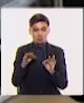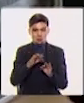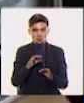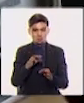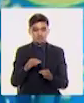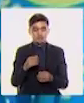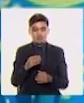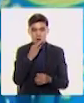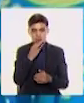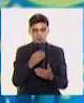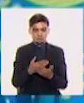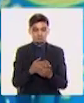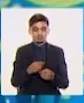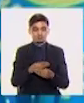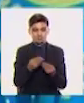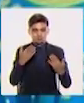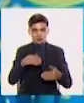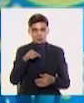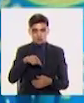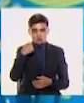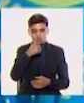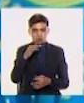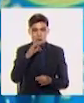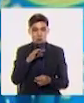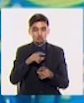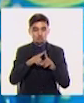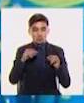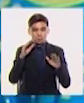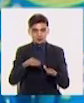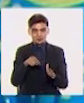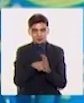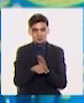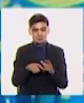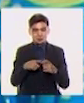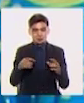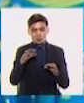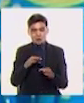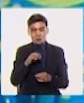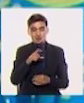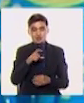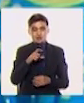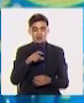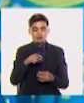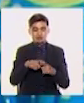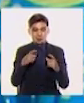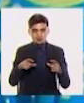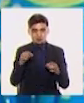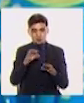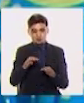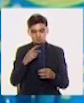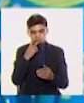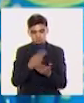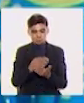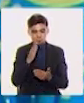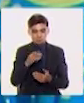ала беріліпті. Биылғы жылғы түлектер мектепте тапсыратын қорытынды емтихандарынан